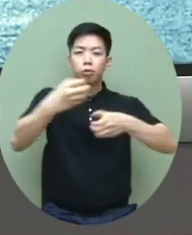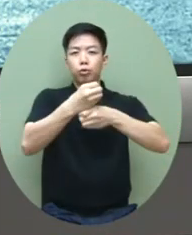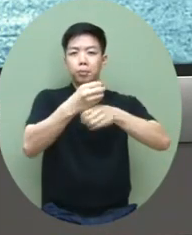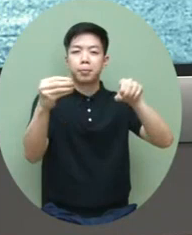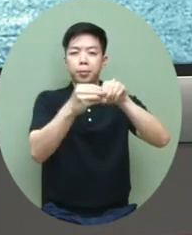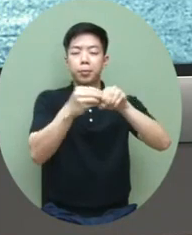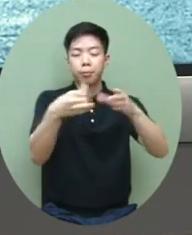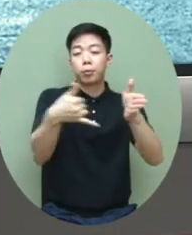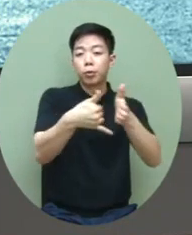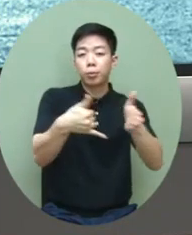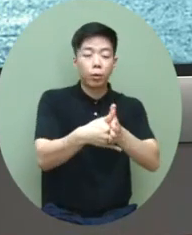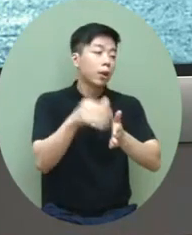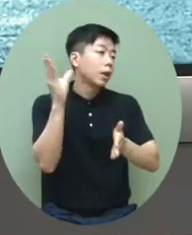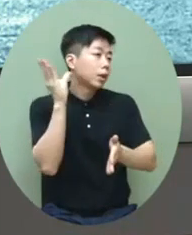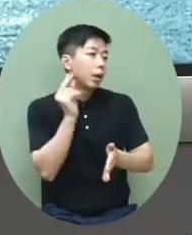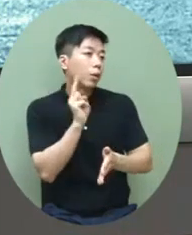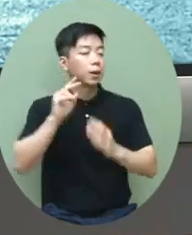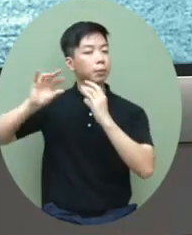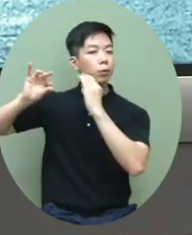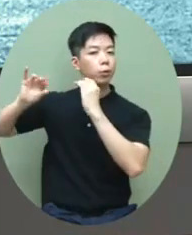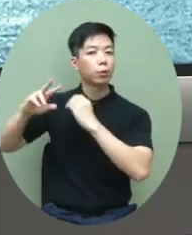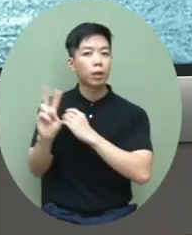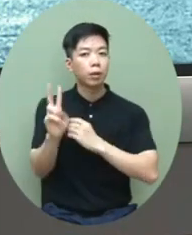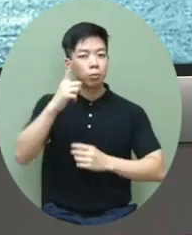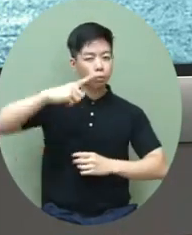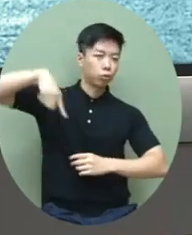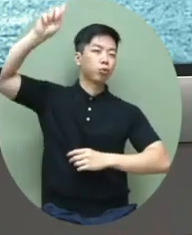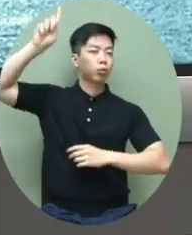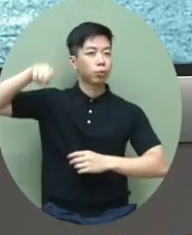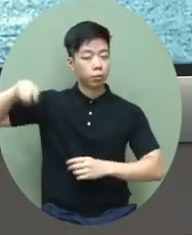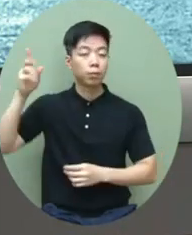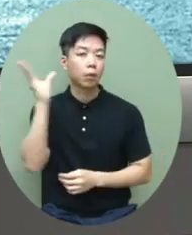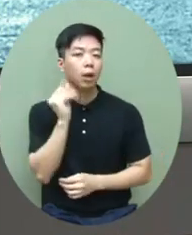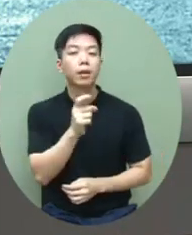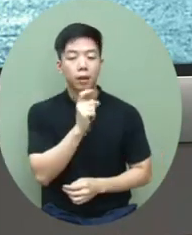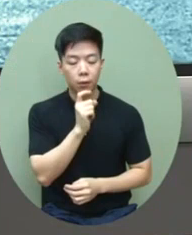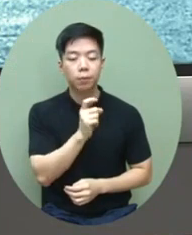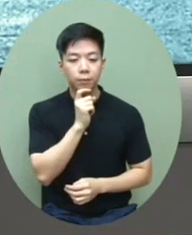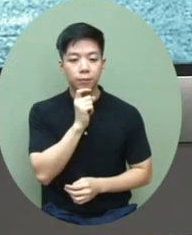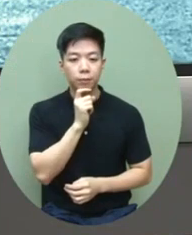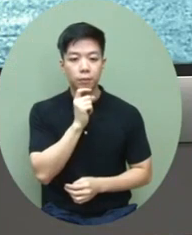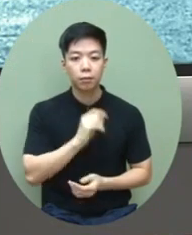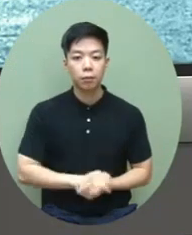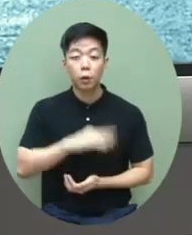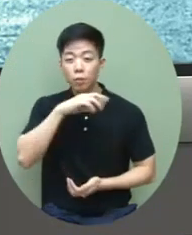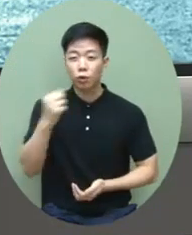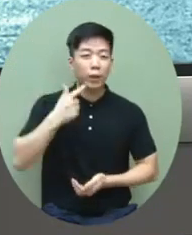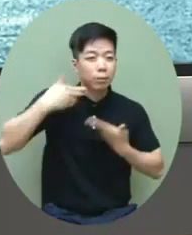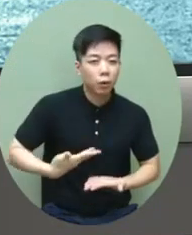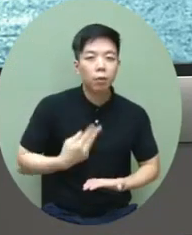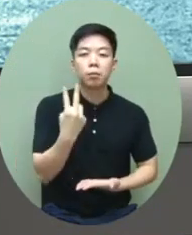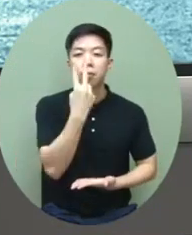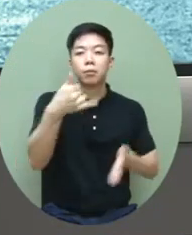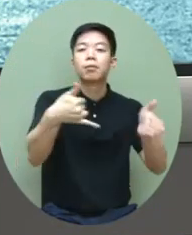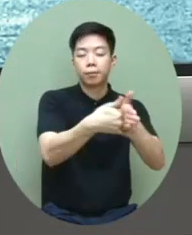會聽到啲聲音，好似即係吹笛咁，有啲高音啊咁。咁呢啲其實都係會即係再嚴重啲，咪唞唔到氣咯。